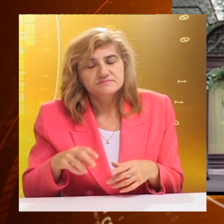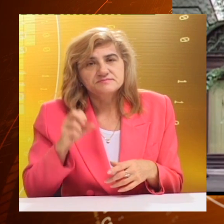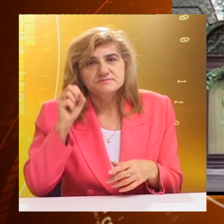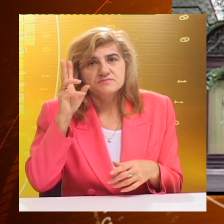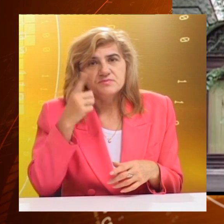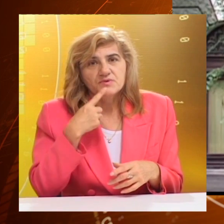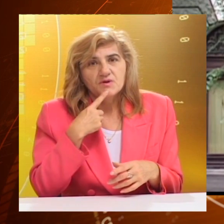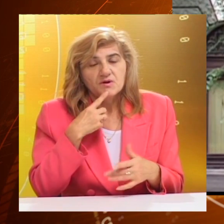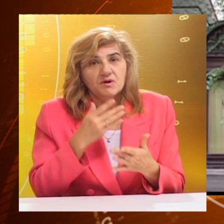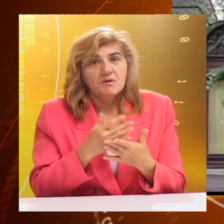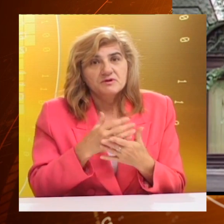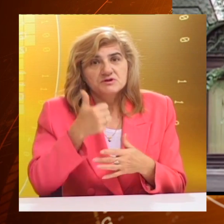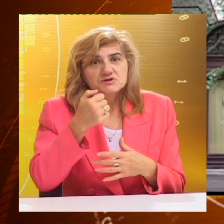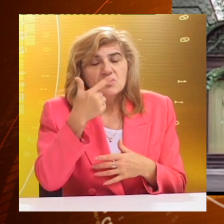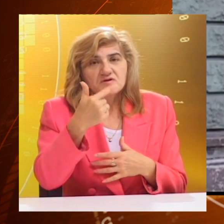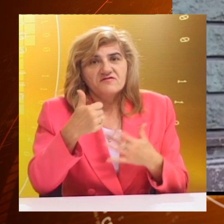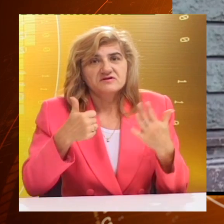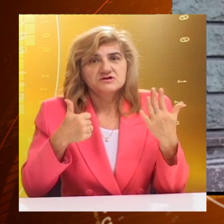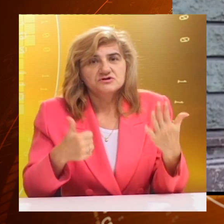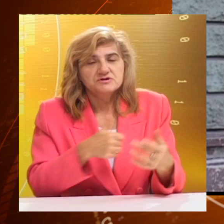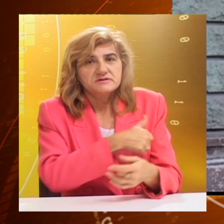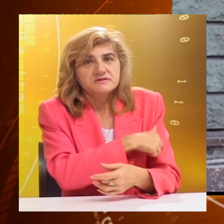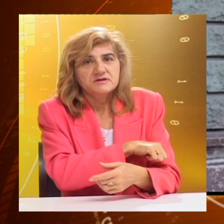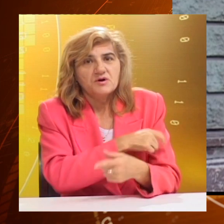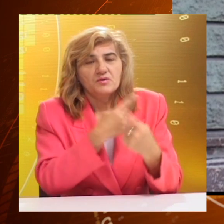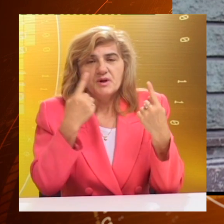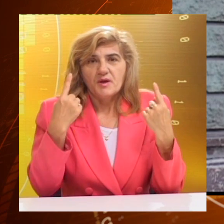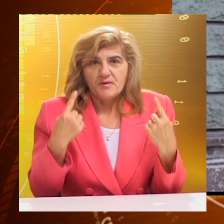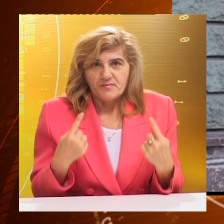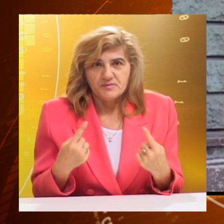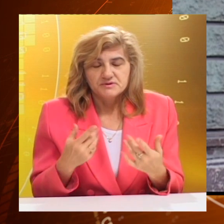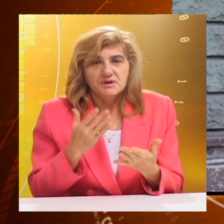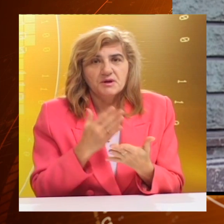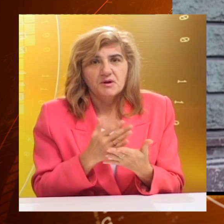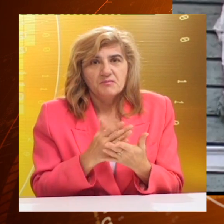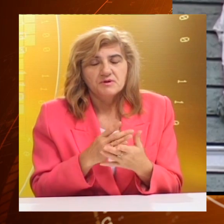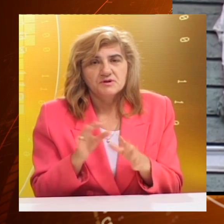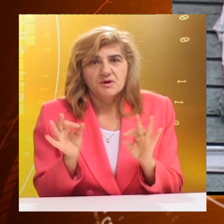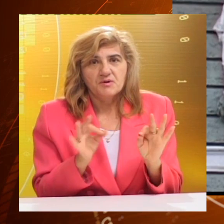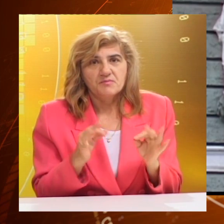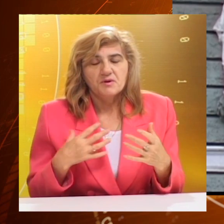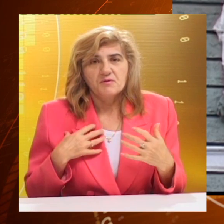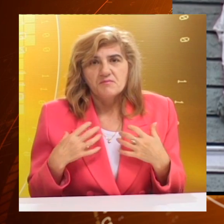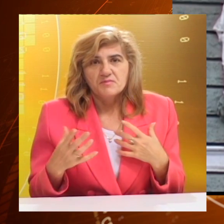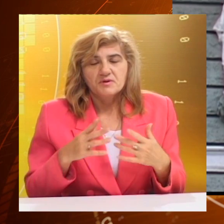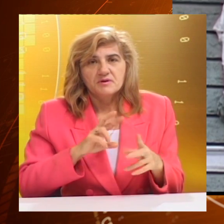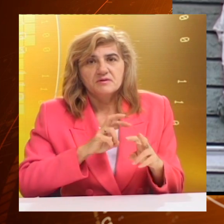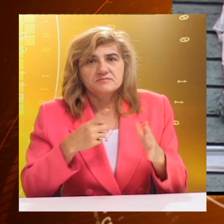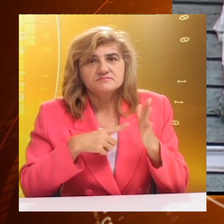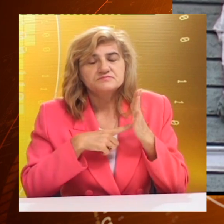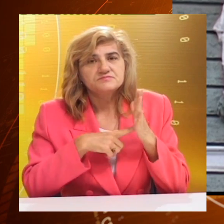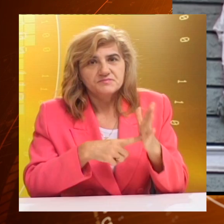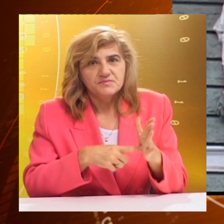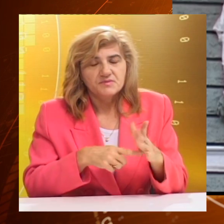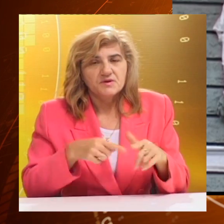biblioteka Subotica će 13. oktobra proslaviti 126 godina od postojanja. Povodom tog dana biće upriličen adekvatan program.